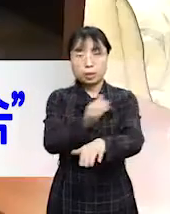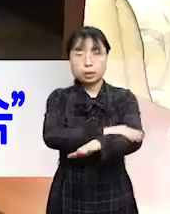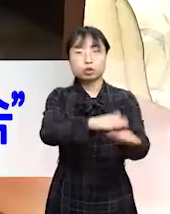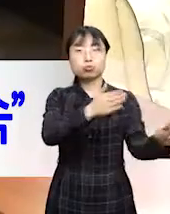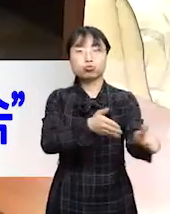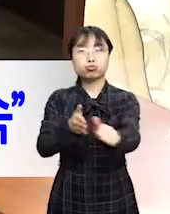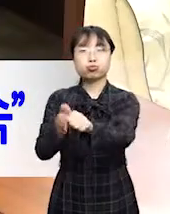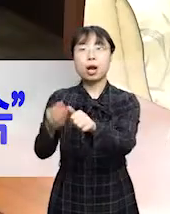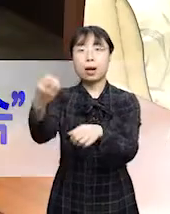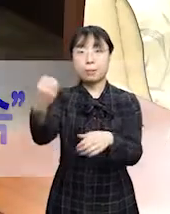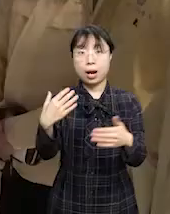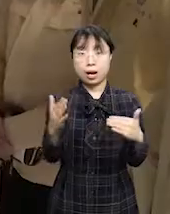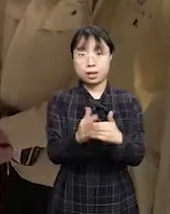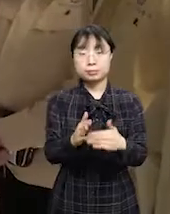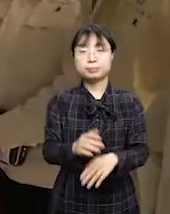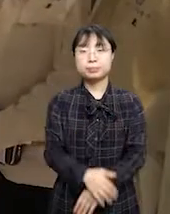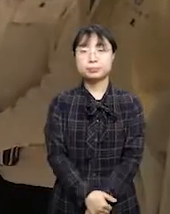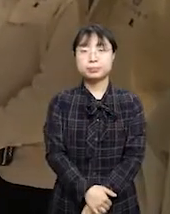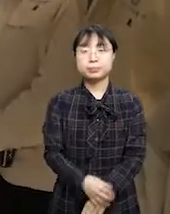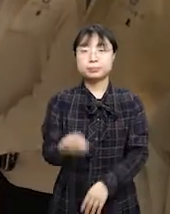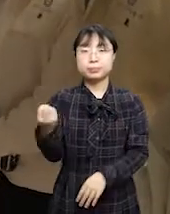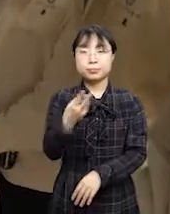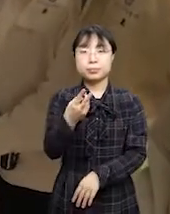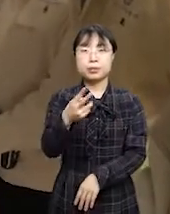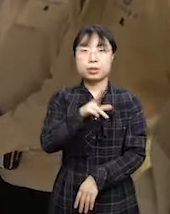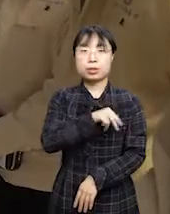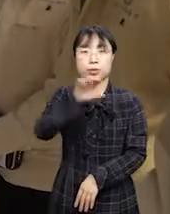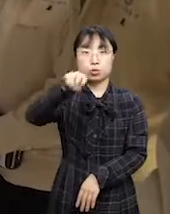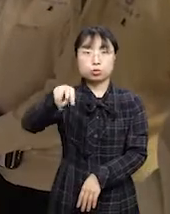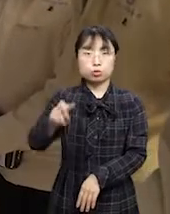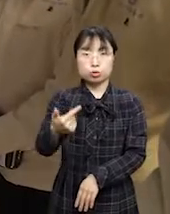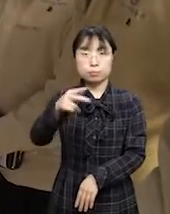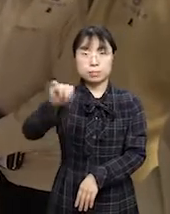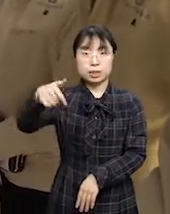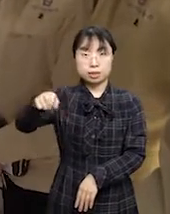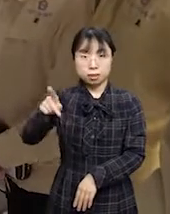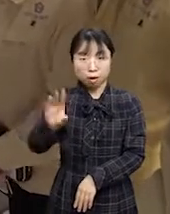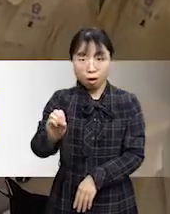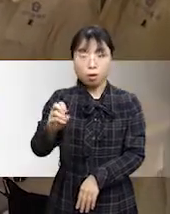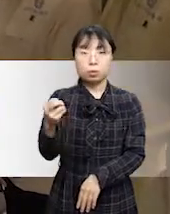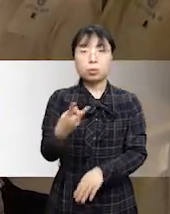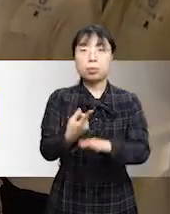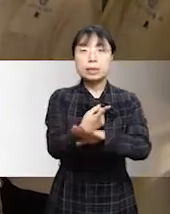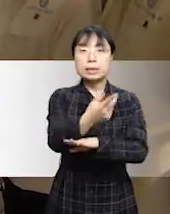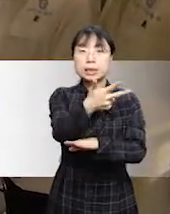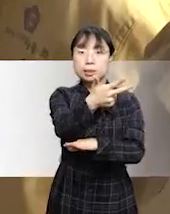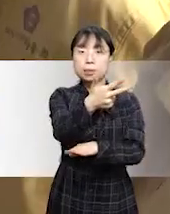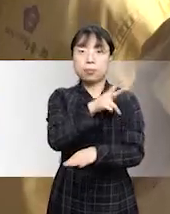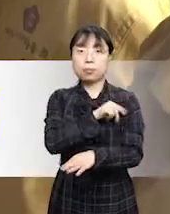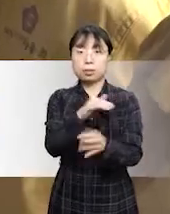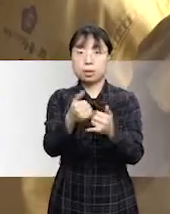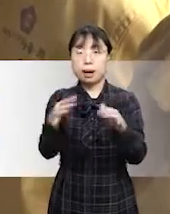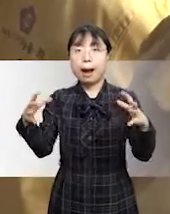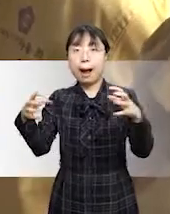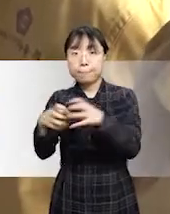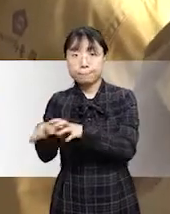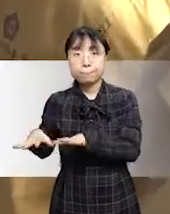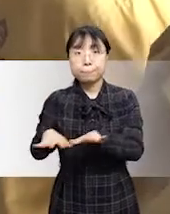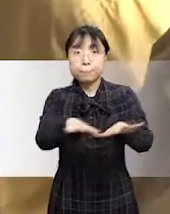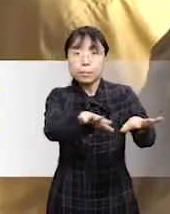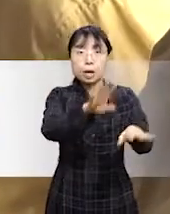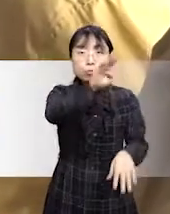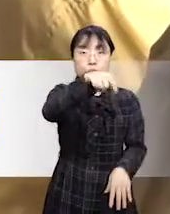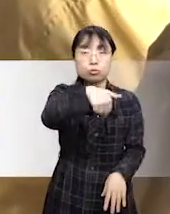집중해달라고 당부했습니다. 한편 윤미경 의장을 비롯한 7명의 의원은 봄철 안전사고 방지를 위해